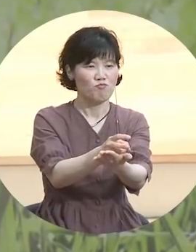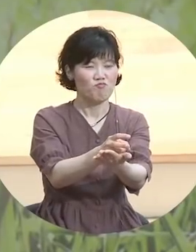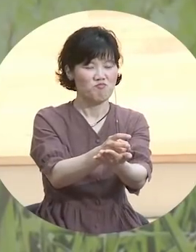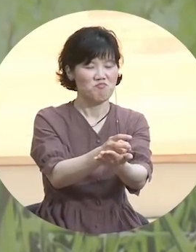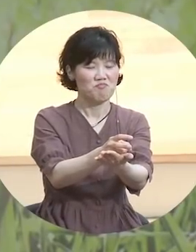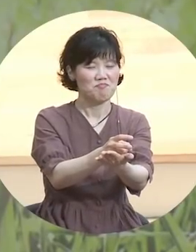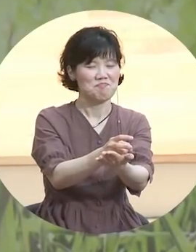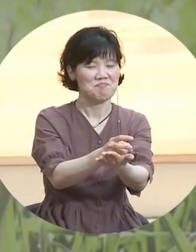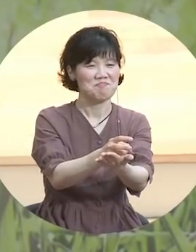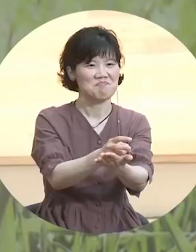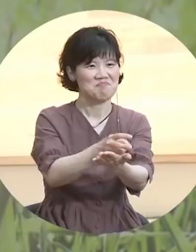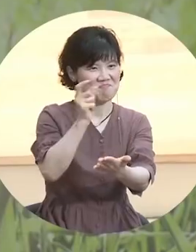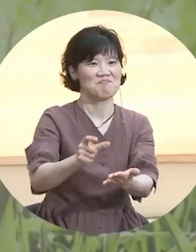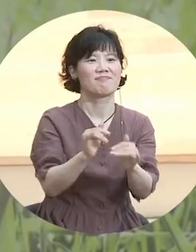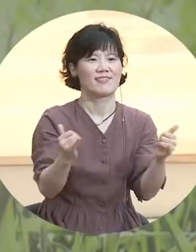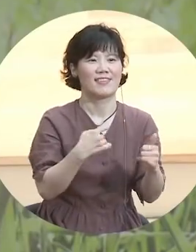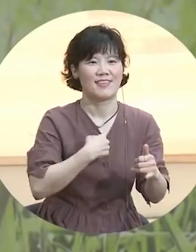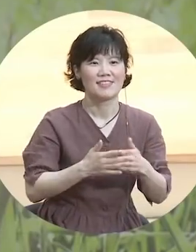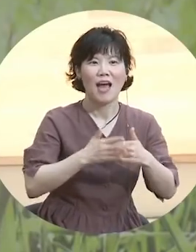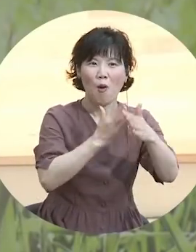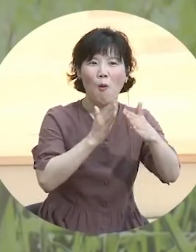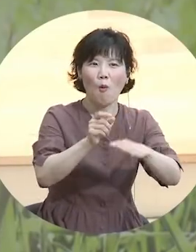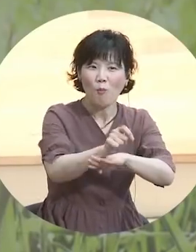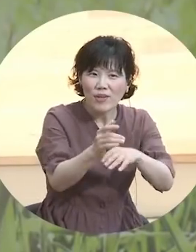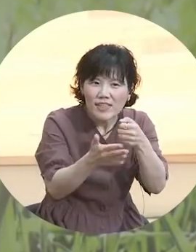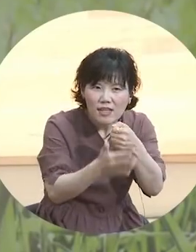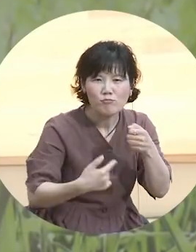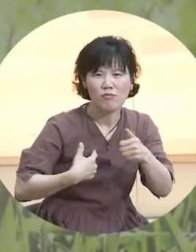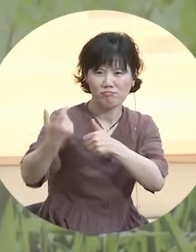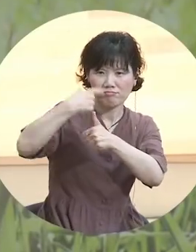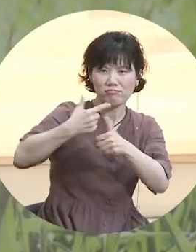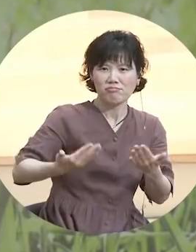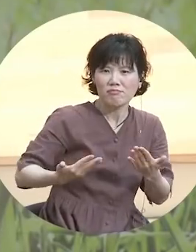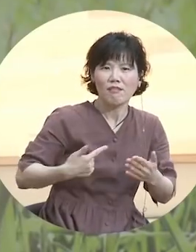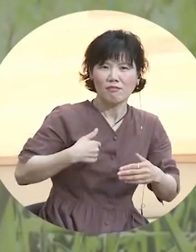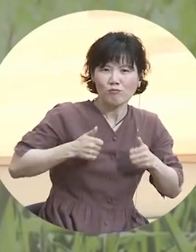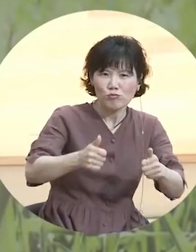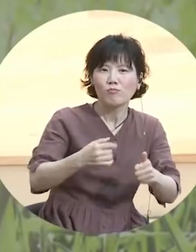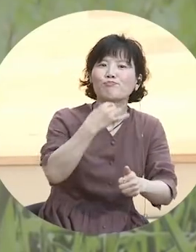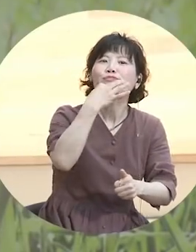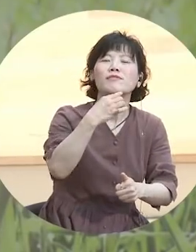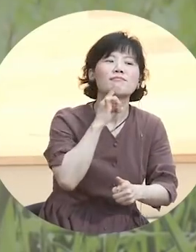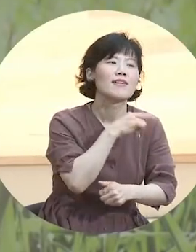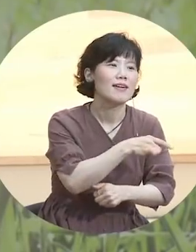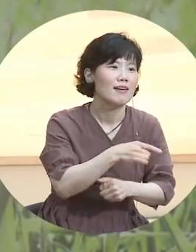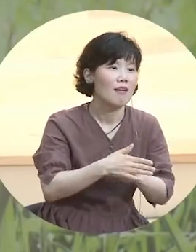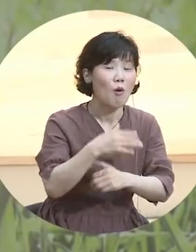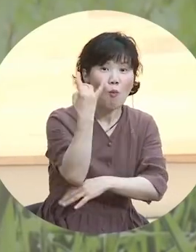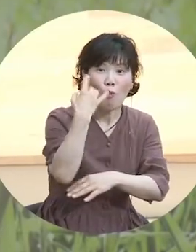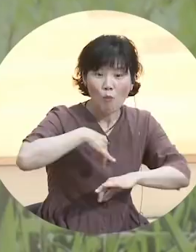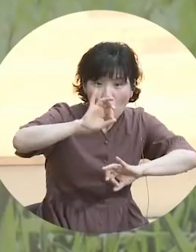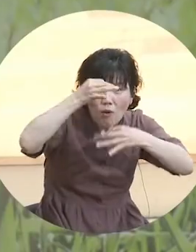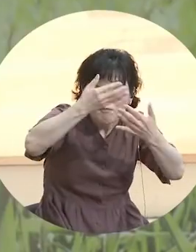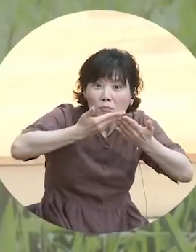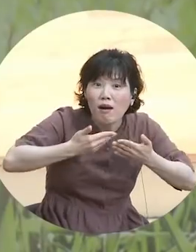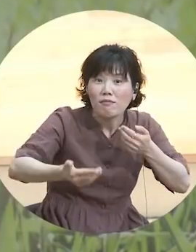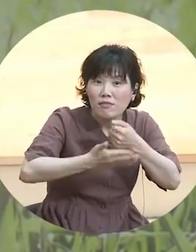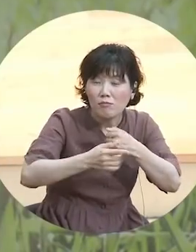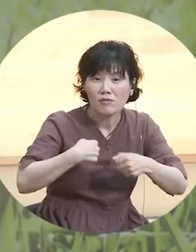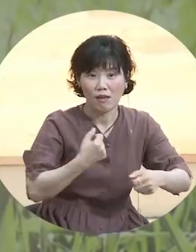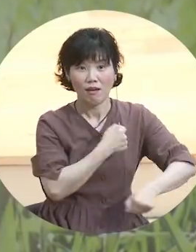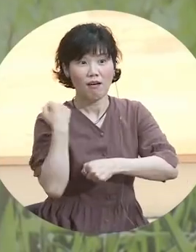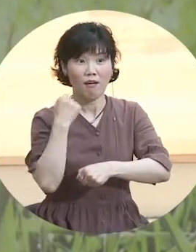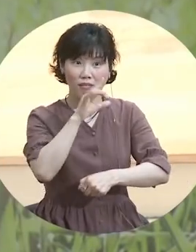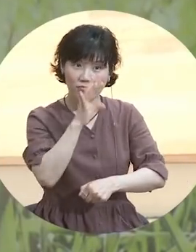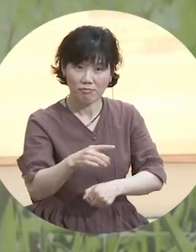투철한 사람이었다, 그렇게 말합니다. 그리고 나는 공무원으로서 주어진 임무에 충실했을 뿐이다, 그렇게 말합니다. 월급을 받으면서도 그